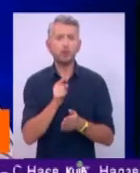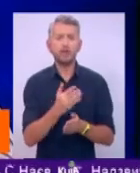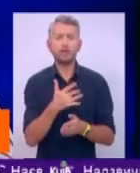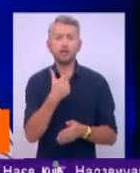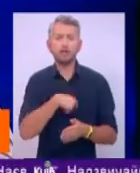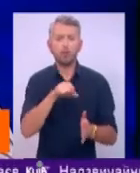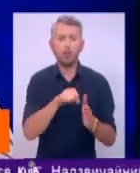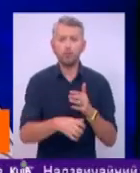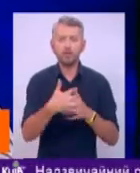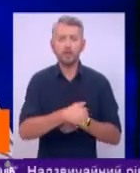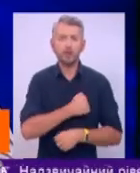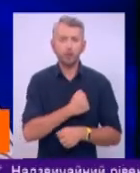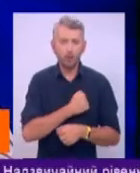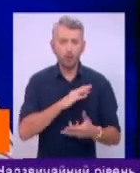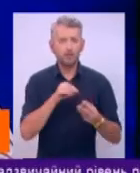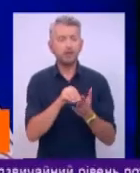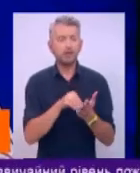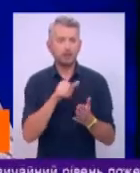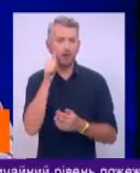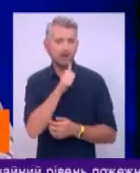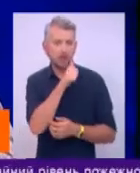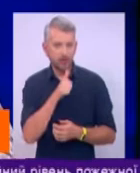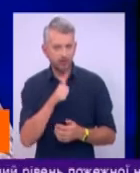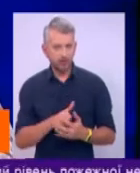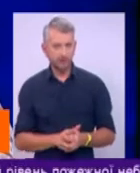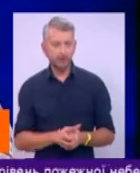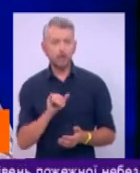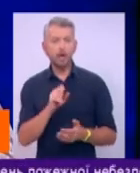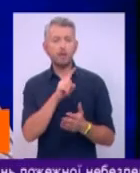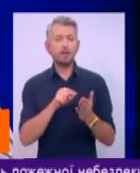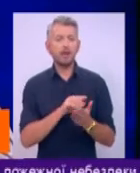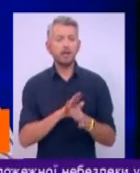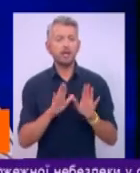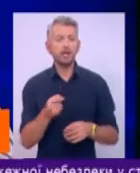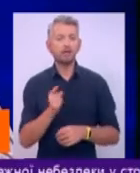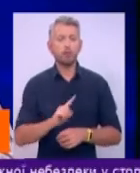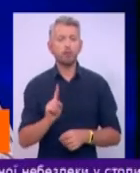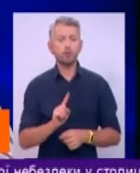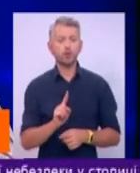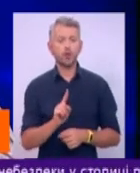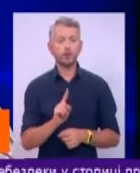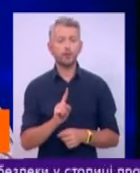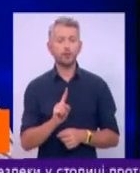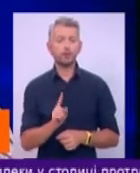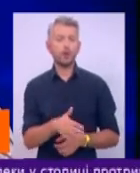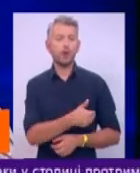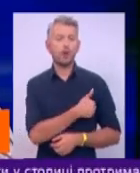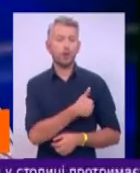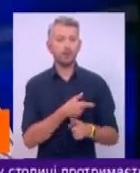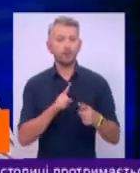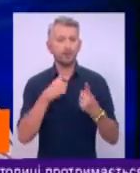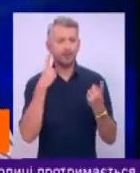вчиняється серед військових, ця статистика є засекреченою. І питання не тільки в тому, що хочуть ці